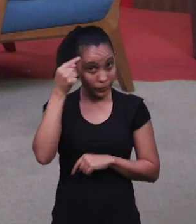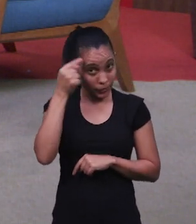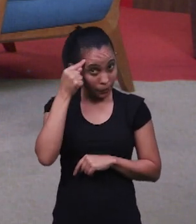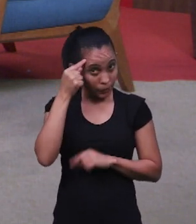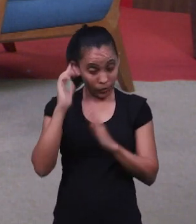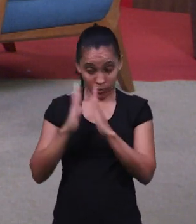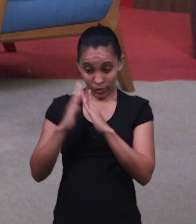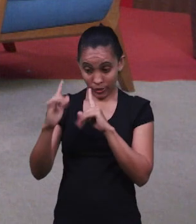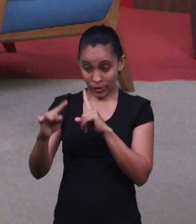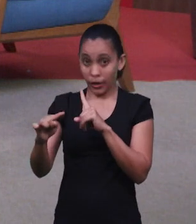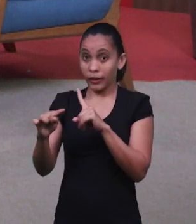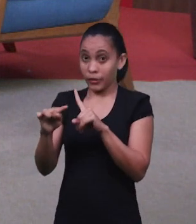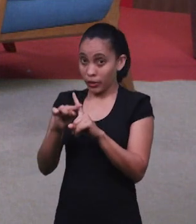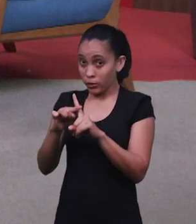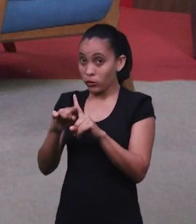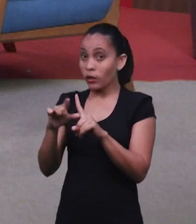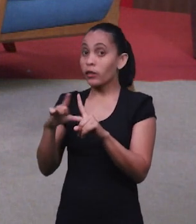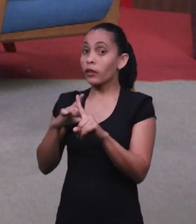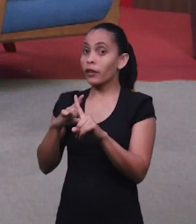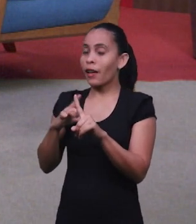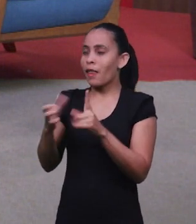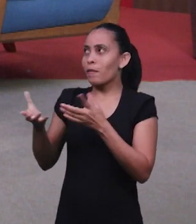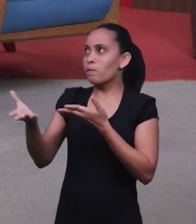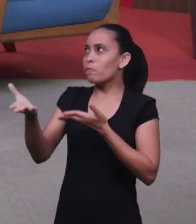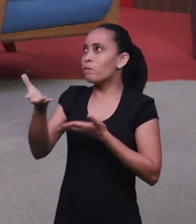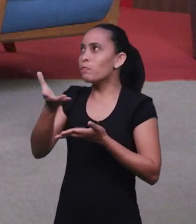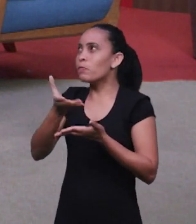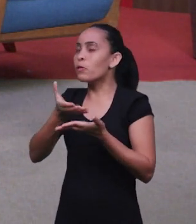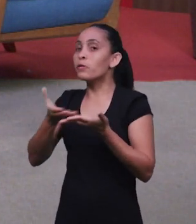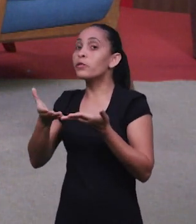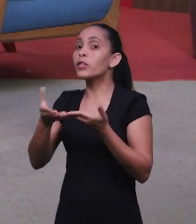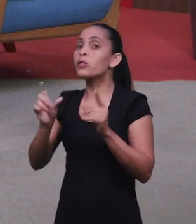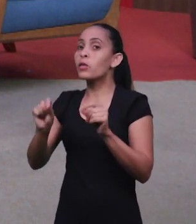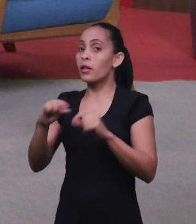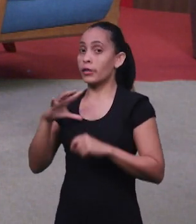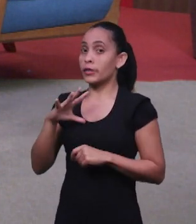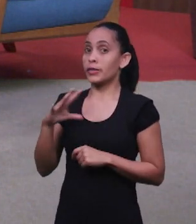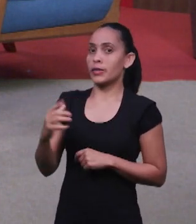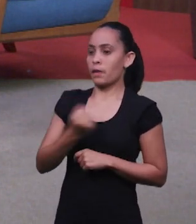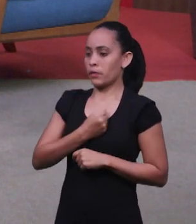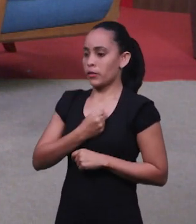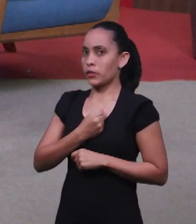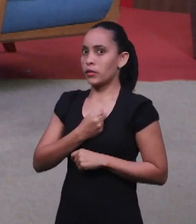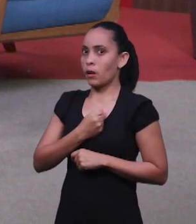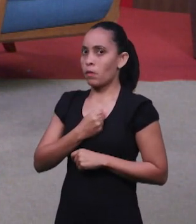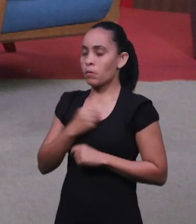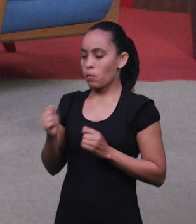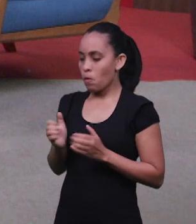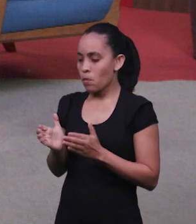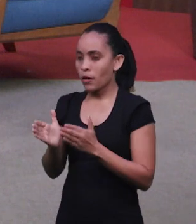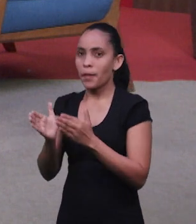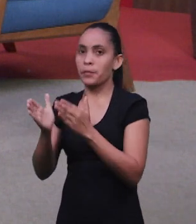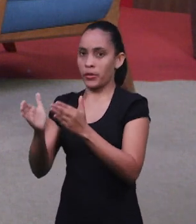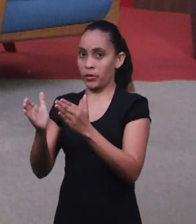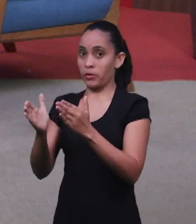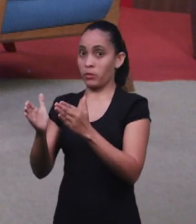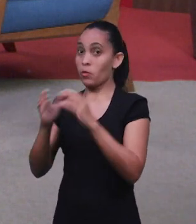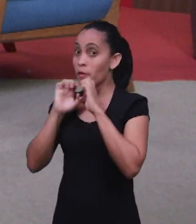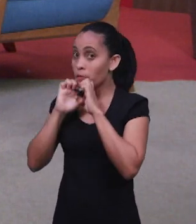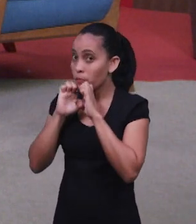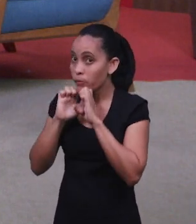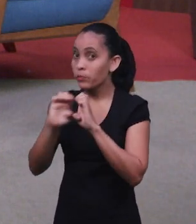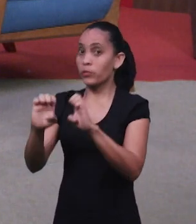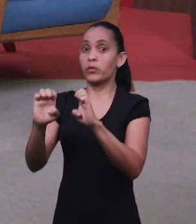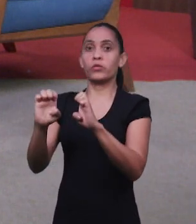elle est entourée avec l'Évangile, avec le chemin, parce que les pieds parlent de